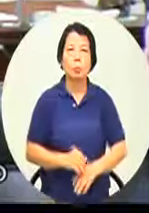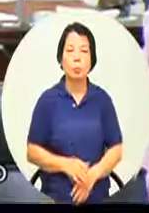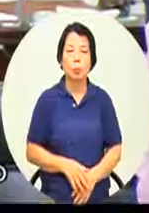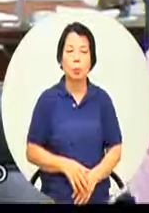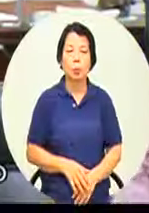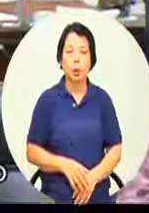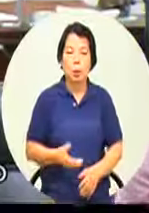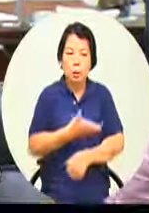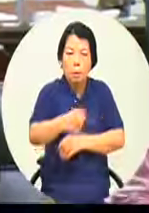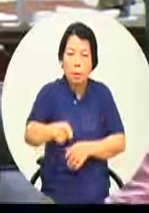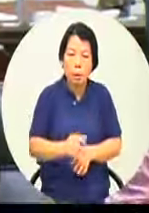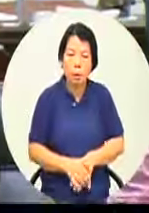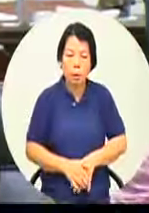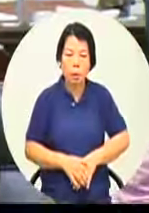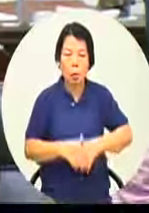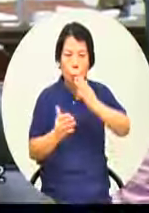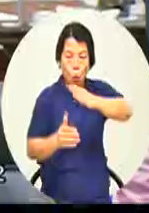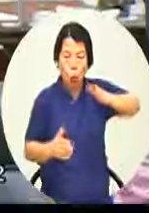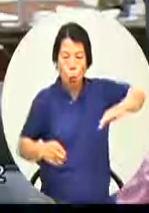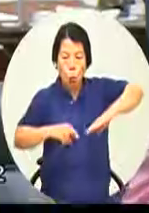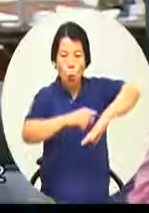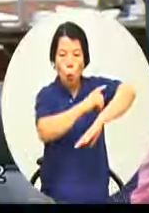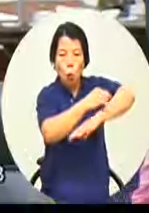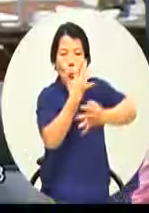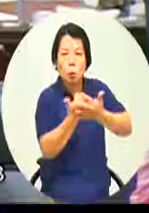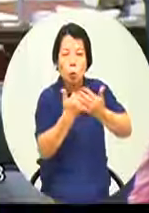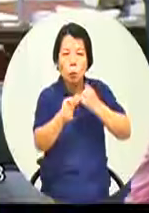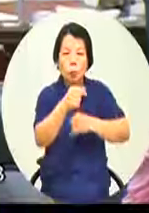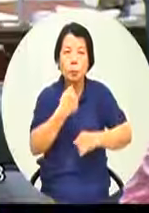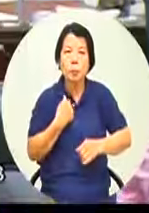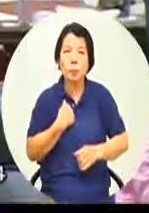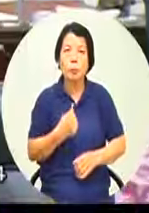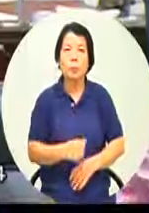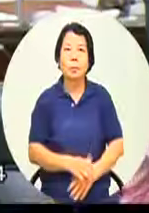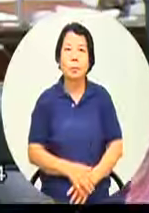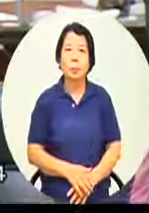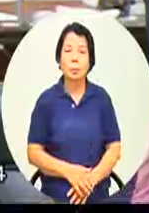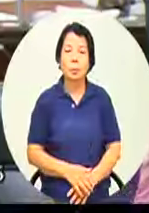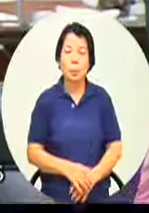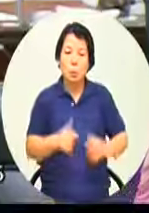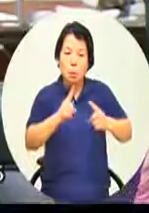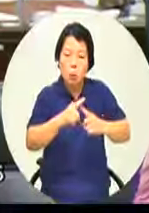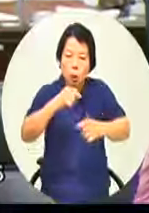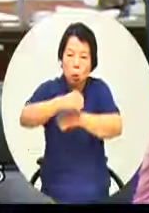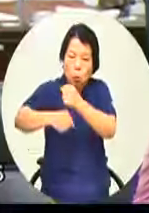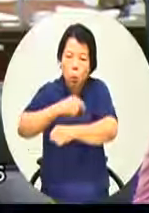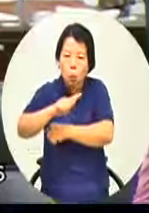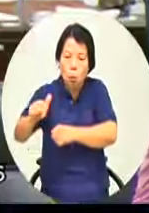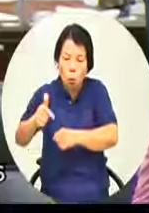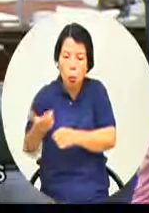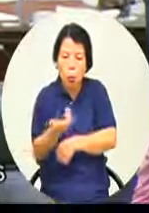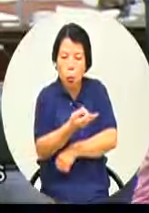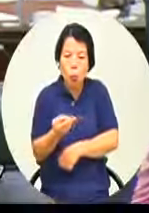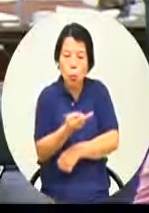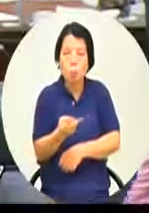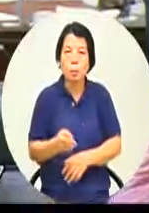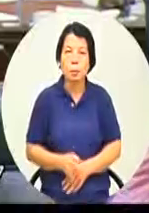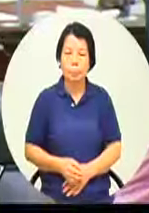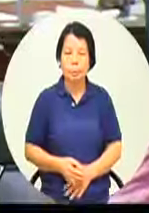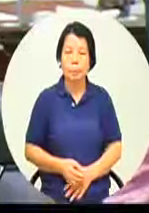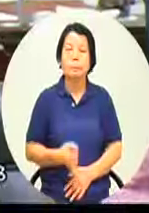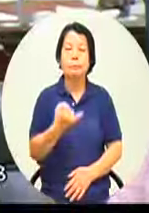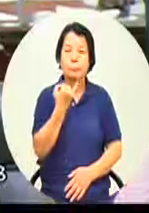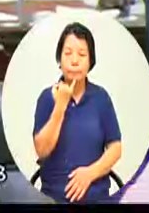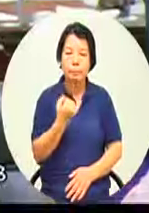我们这些爬山的民众也好，让我们学生也知道，其实人跟动物之间其实可以有一